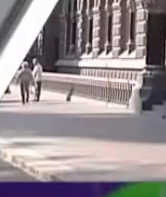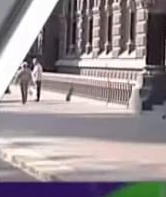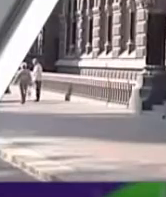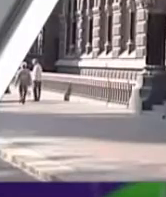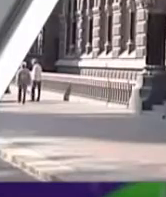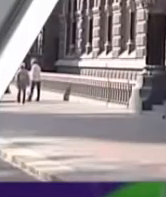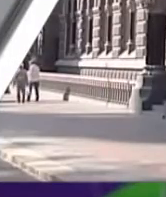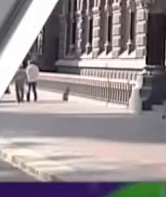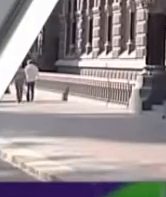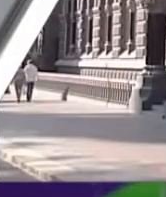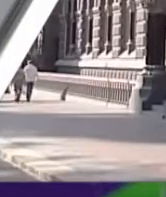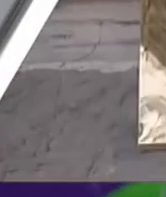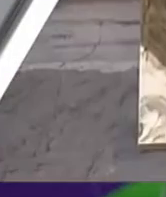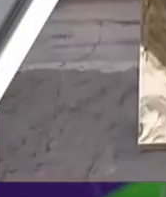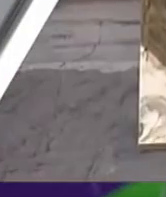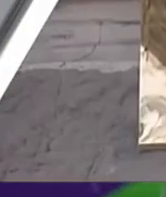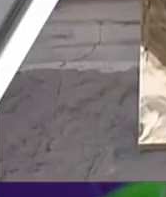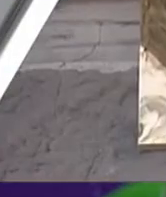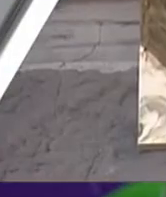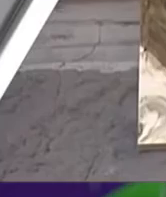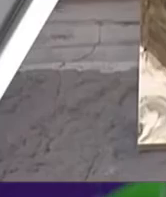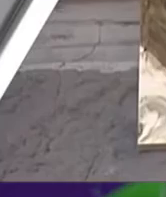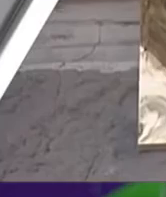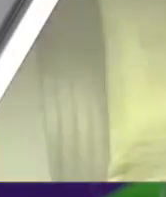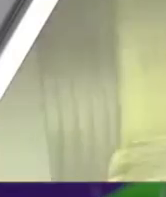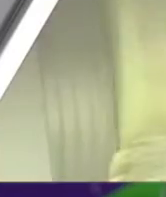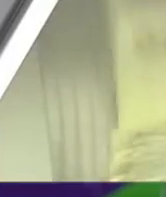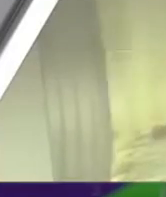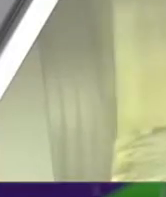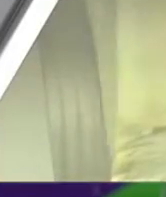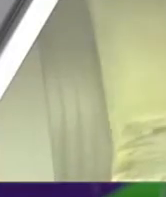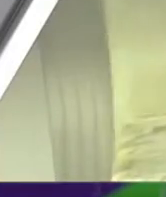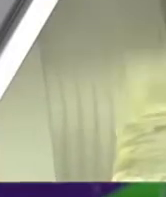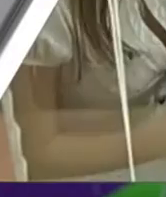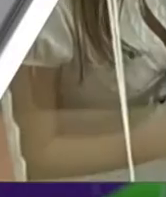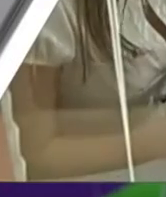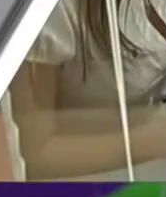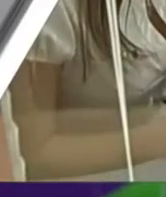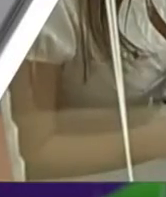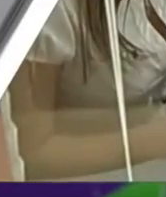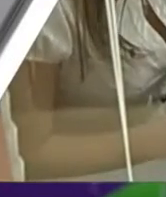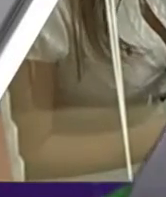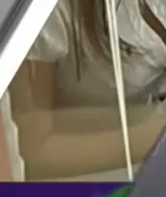Нацбанк хоче знизити граничну суму розрахунків готівкою зі 150 тисяч гривень до 50.